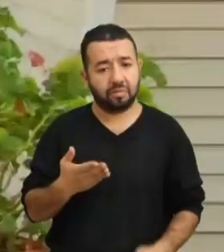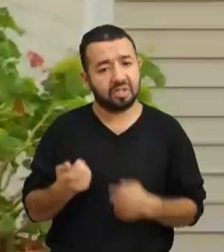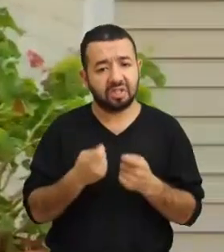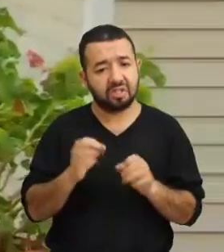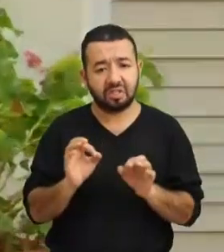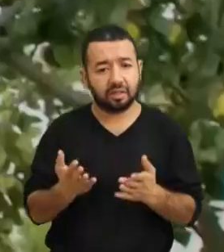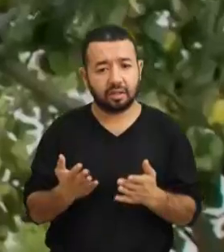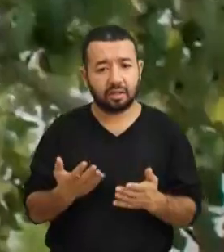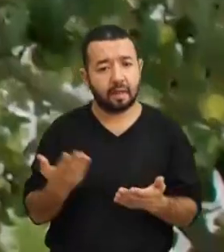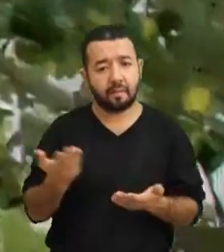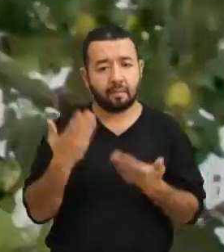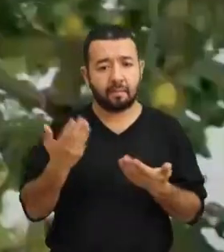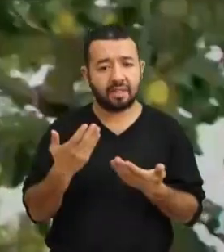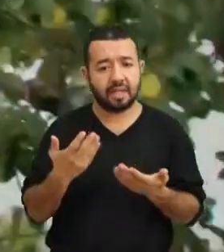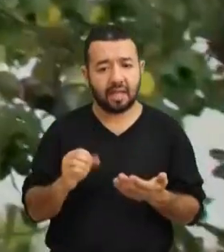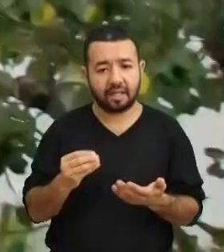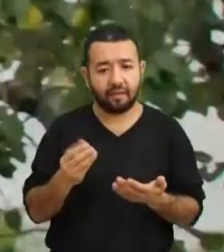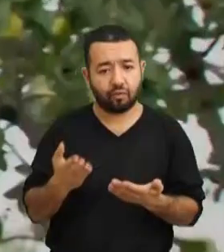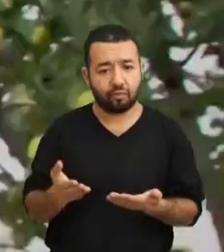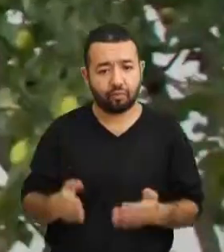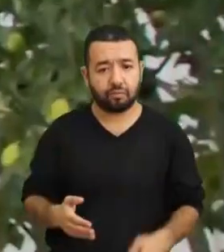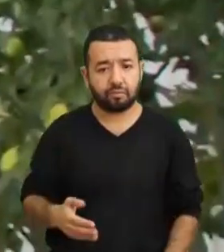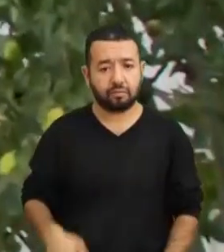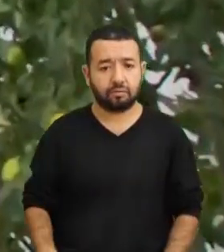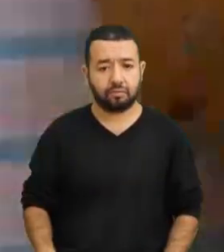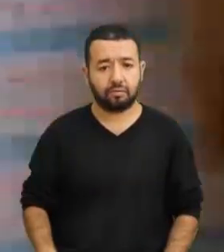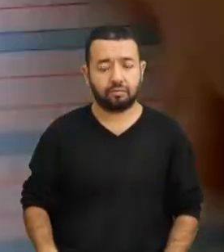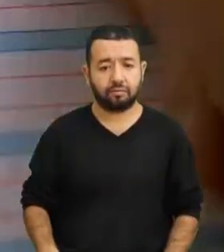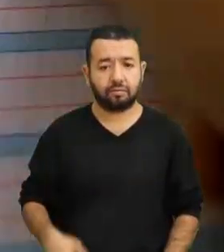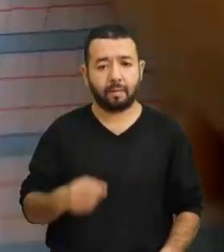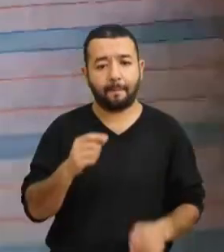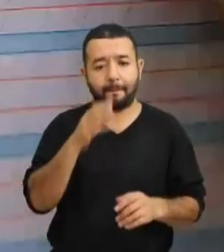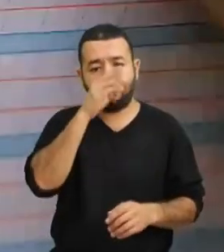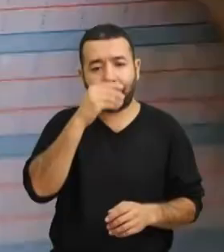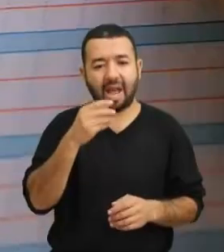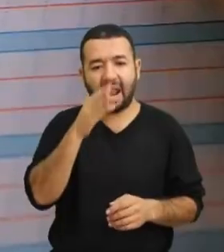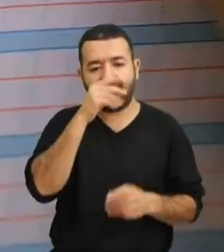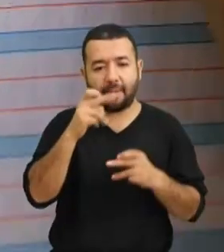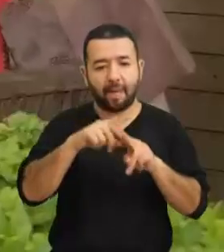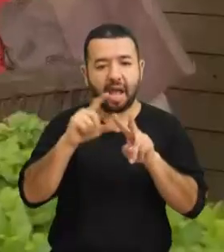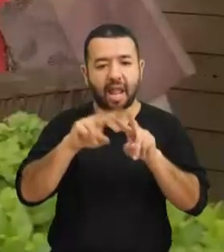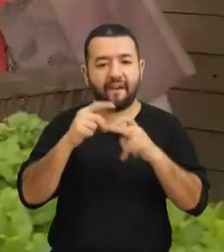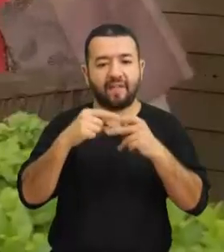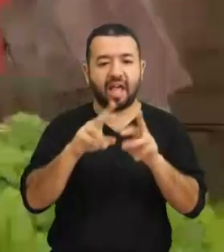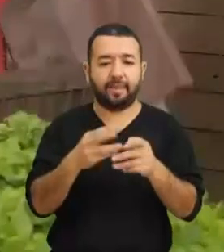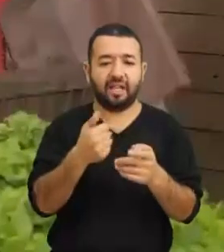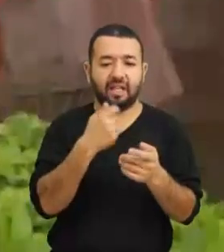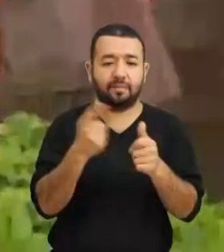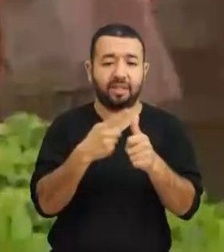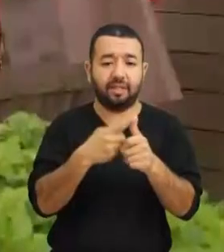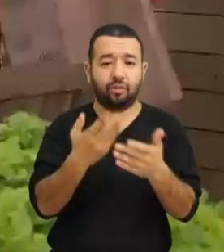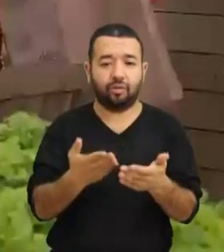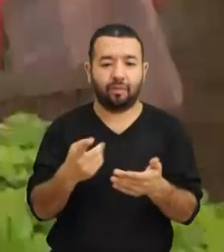baba? Mesela yavrum, balavracılık gibi. Ya sen babanın dediklerine bakma Allah aşkına.